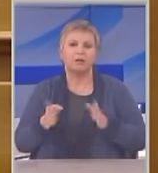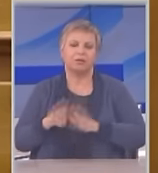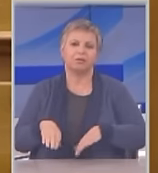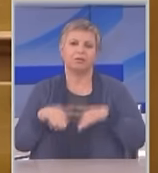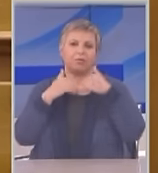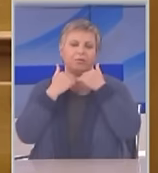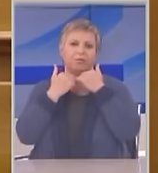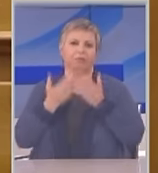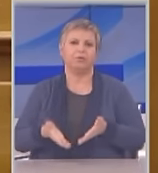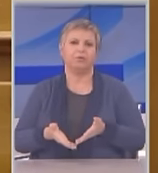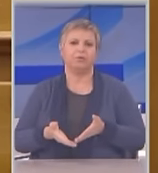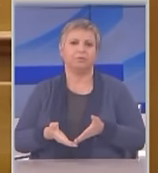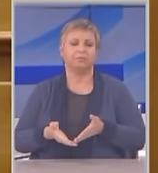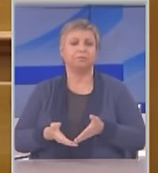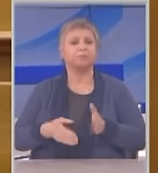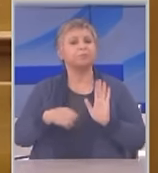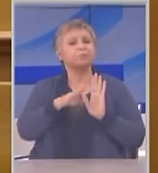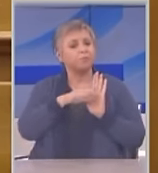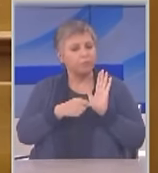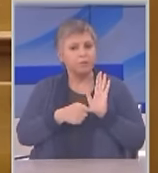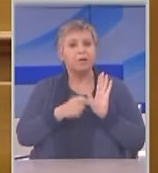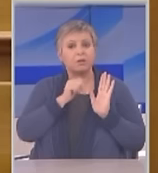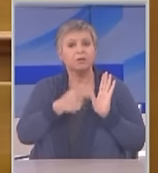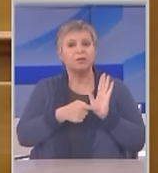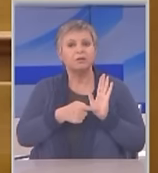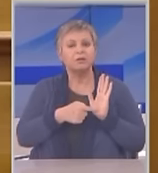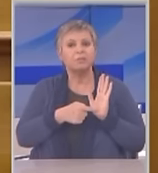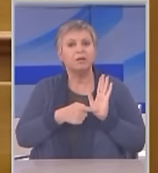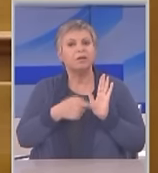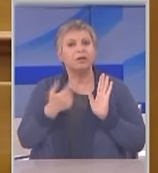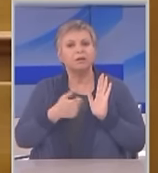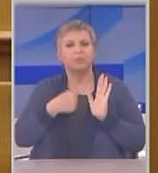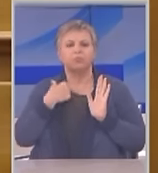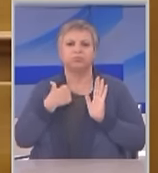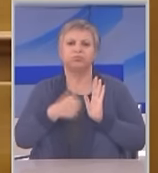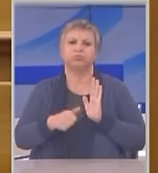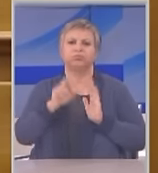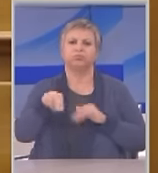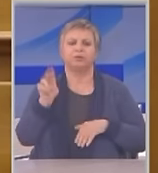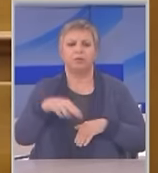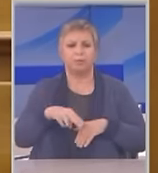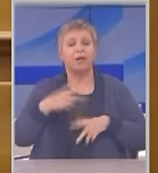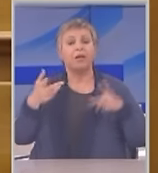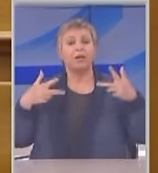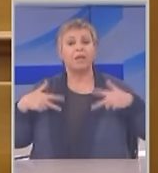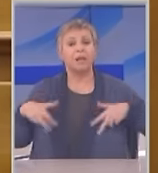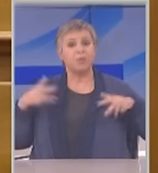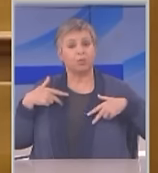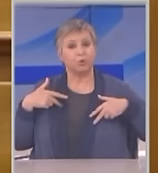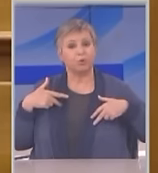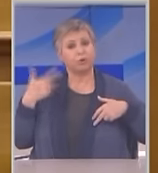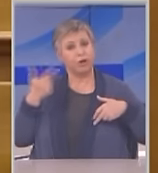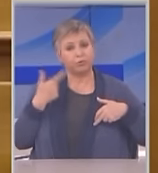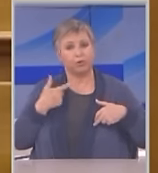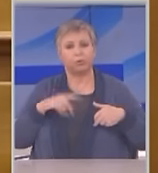η παραγραφή που θεσμοθετήσατε στο Σύνταγμα? Το να έχει πάρει ένας υπουργός λεφτά, να τα έχει βάλει στην τσέπη του και να μην έχει